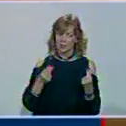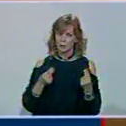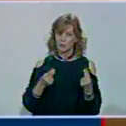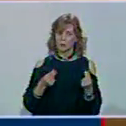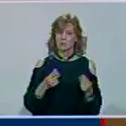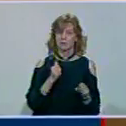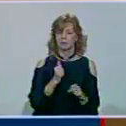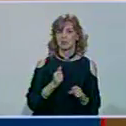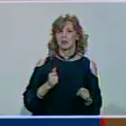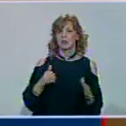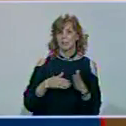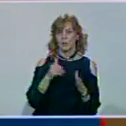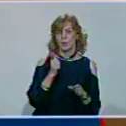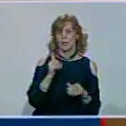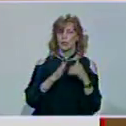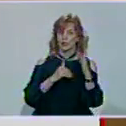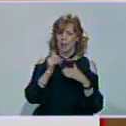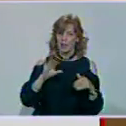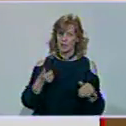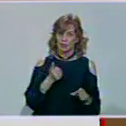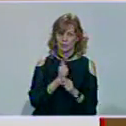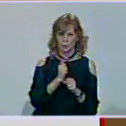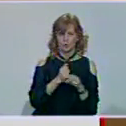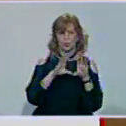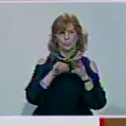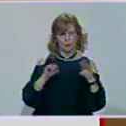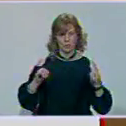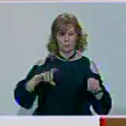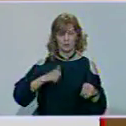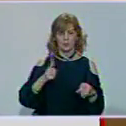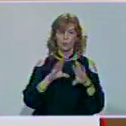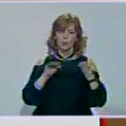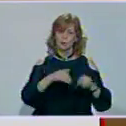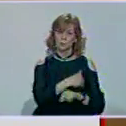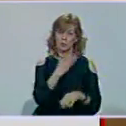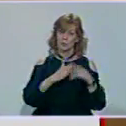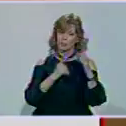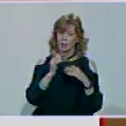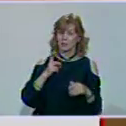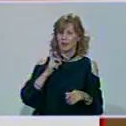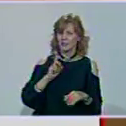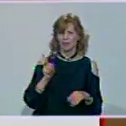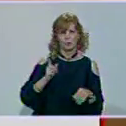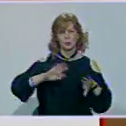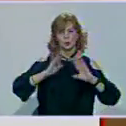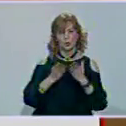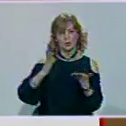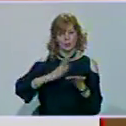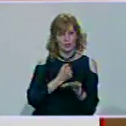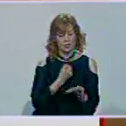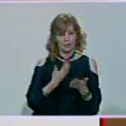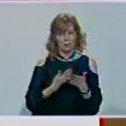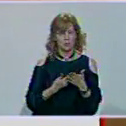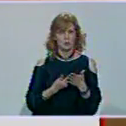90% transpirație. Trebuie și talent, dar trebuie să... Sunt foarte mulți copii talentați. Însă sunt furați